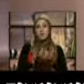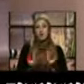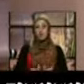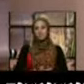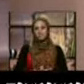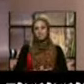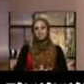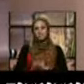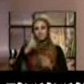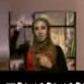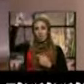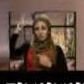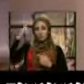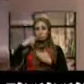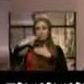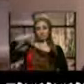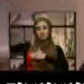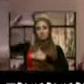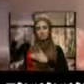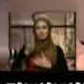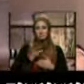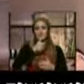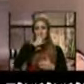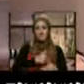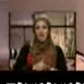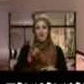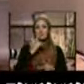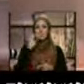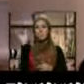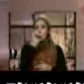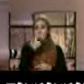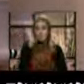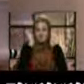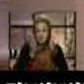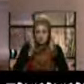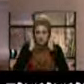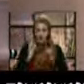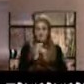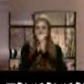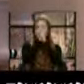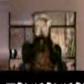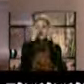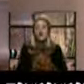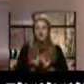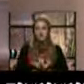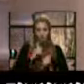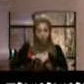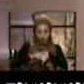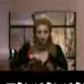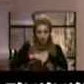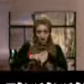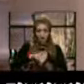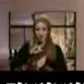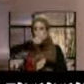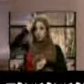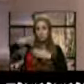الله، يصبح ضيق الصدر مكتئب. طب انت عايز بعد كله يعني دي ثمرات من يصلي الفجر في وقته. عجبت